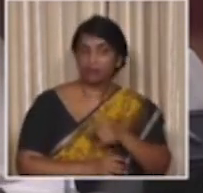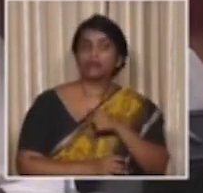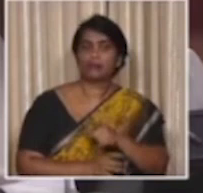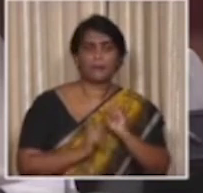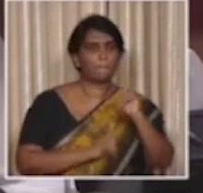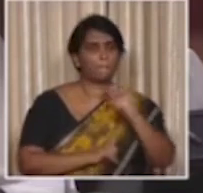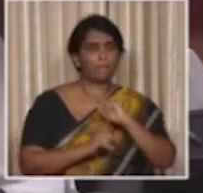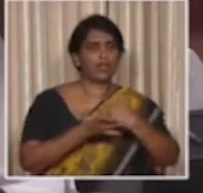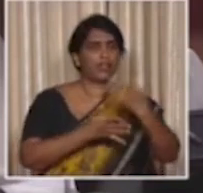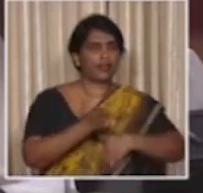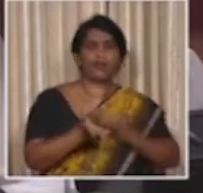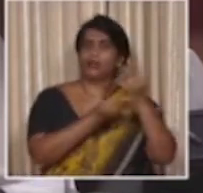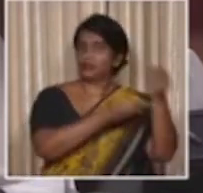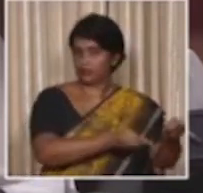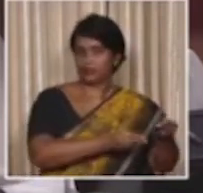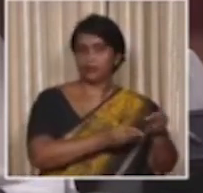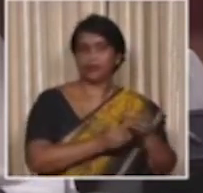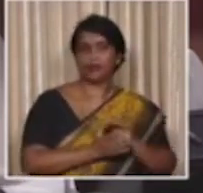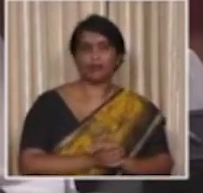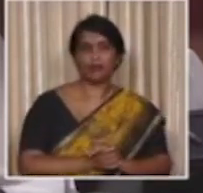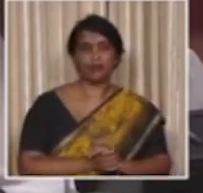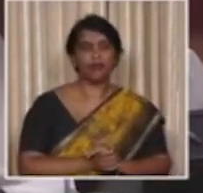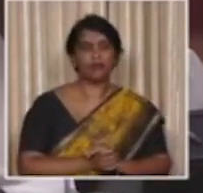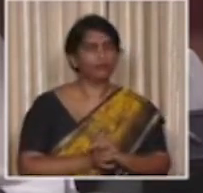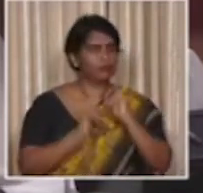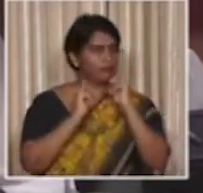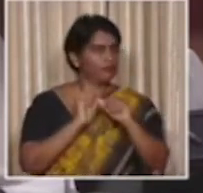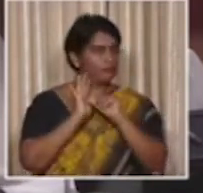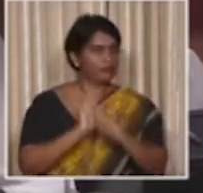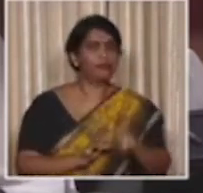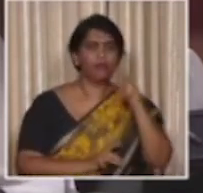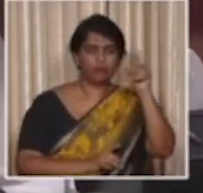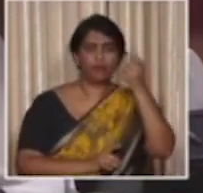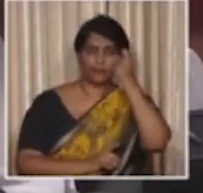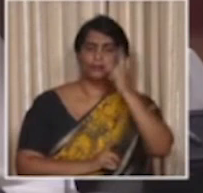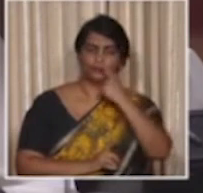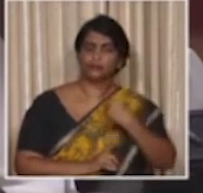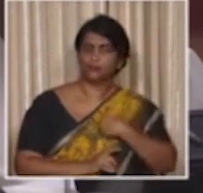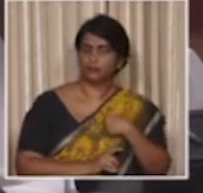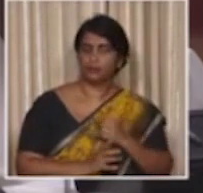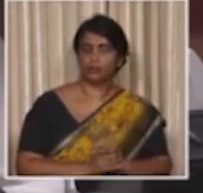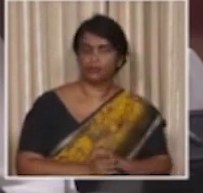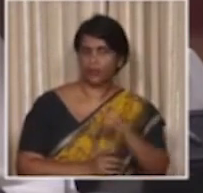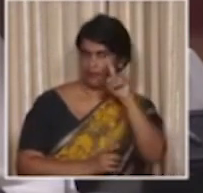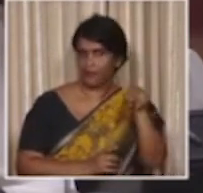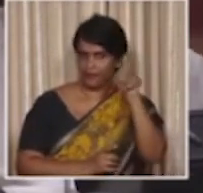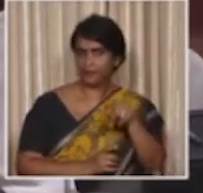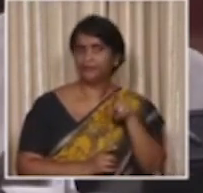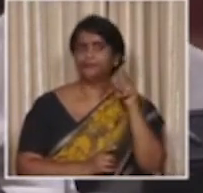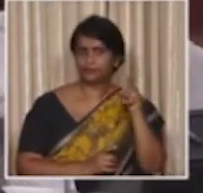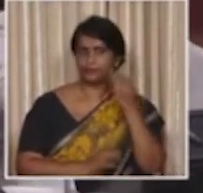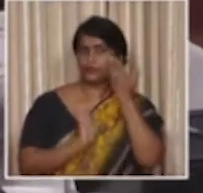ඒක පාර්ලිමේන්තුවට වාර්තා කරන්න ඕන. ඉතින් මේක බලවත් අසාධාරණයක්. ඔබතුමාගේ තීන්දුවක් ඉල්ලනවා අපි මේක සම්බන්ධ. මේ